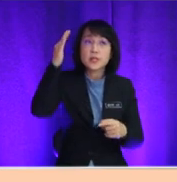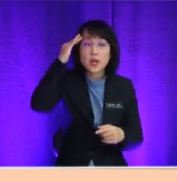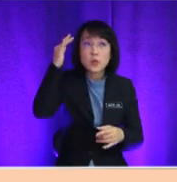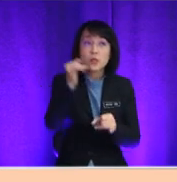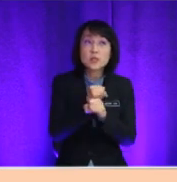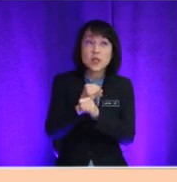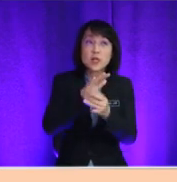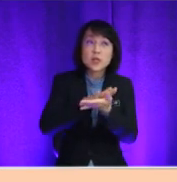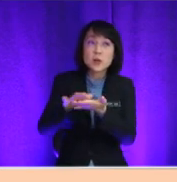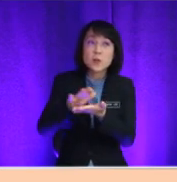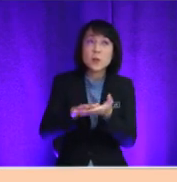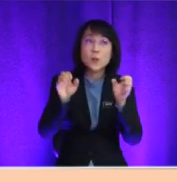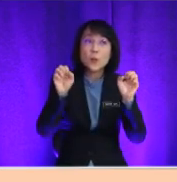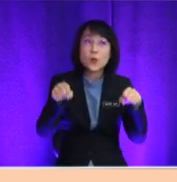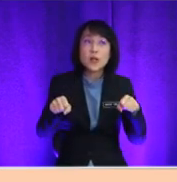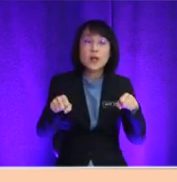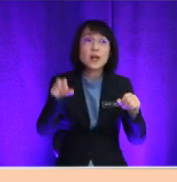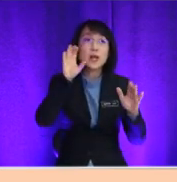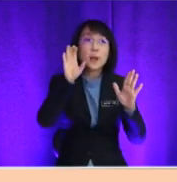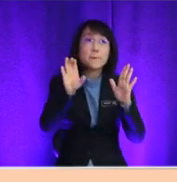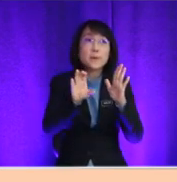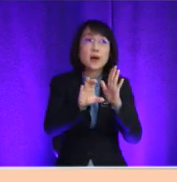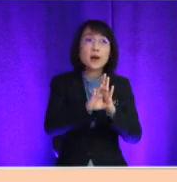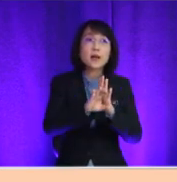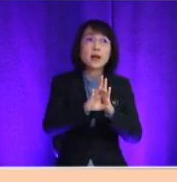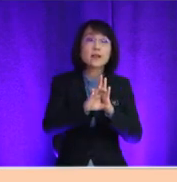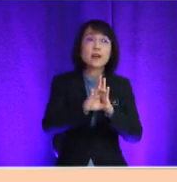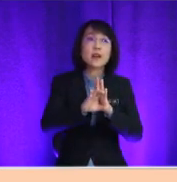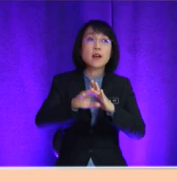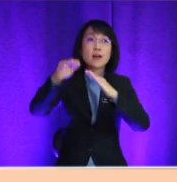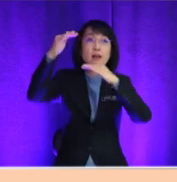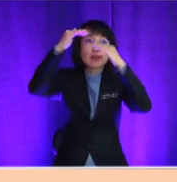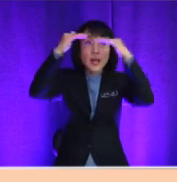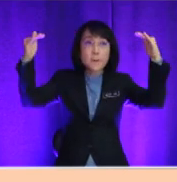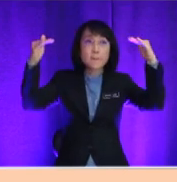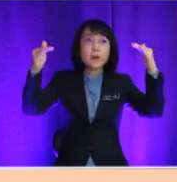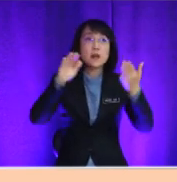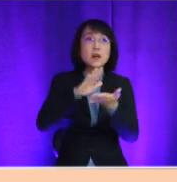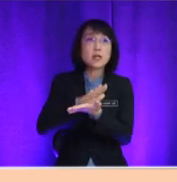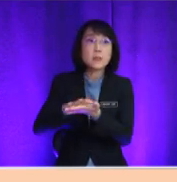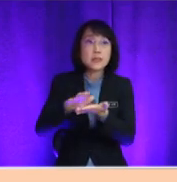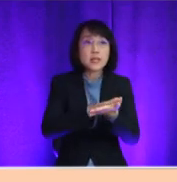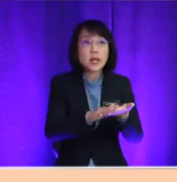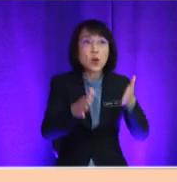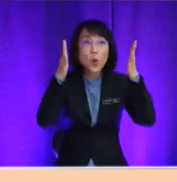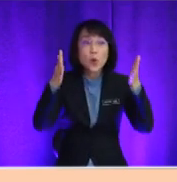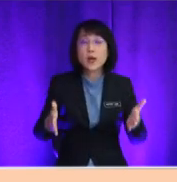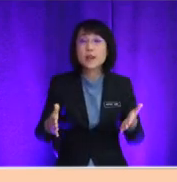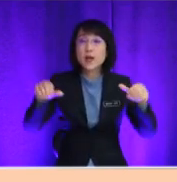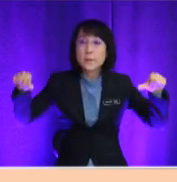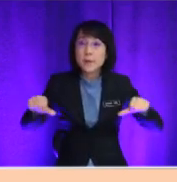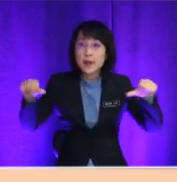akan menggambarkan tahap kebersihan pengendali makanan yang sangat